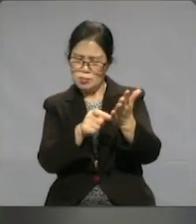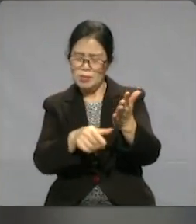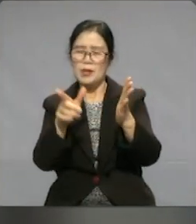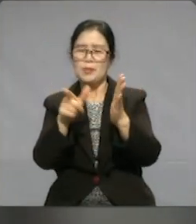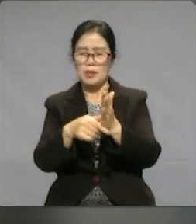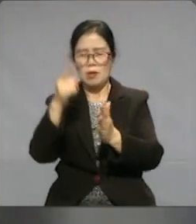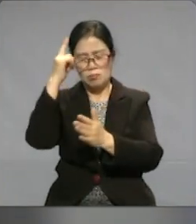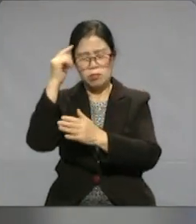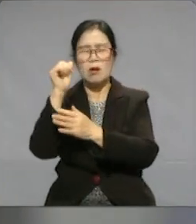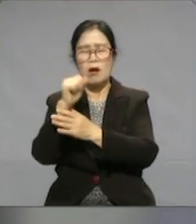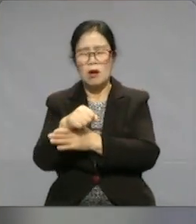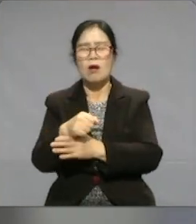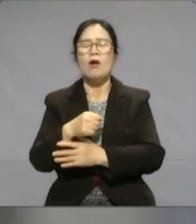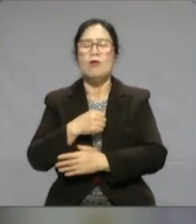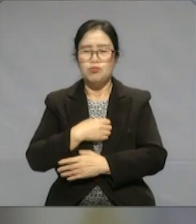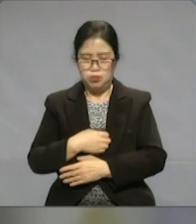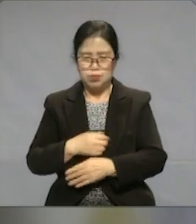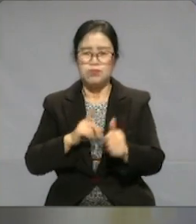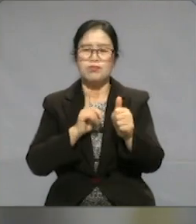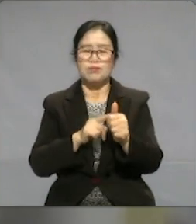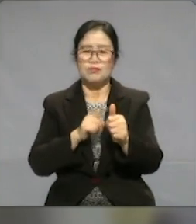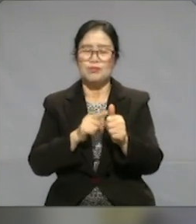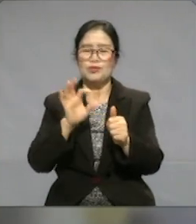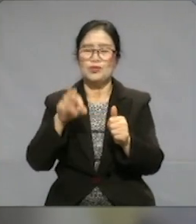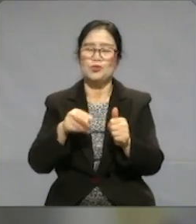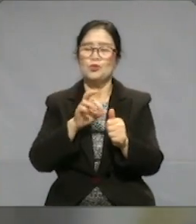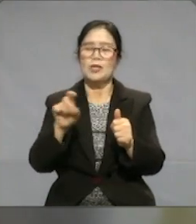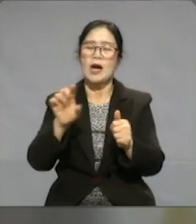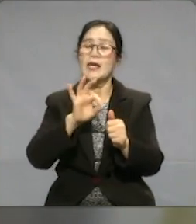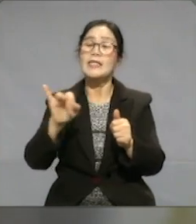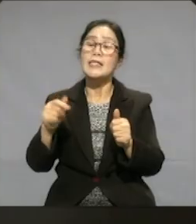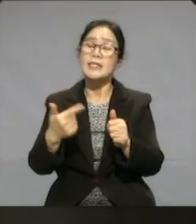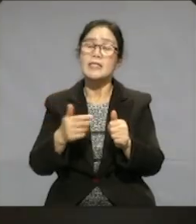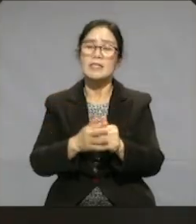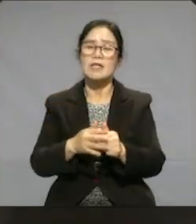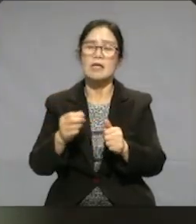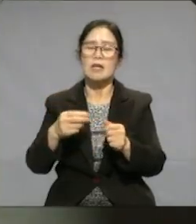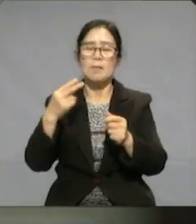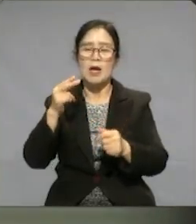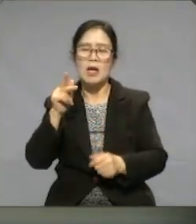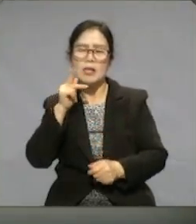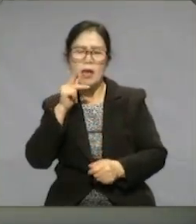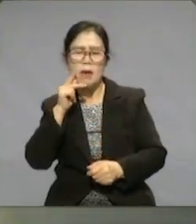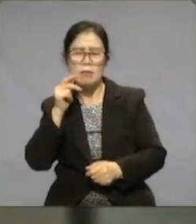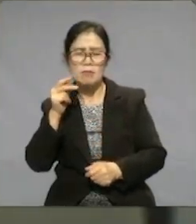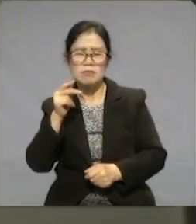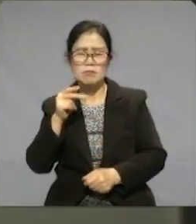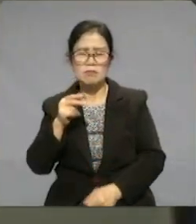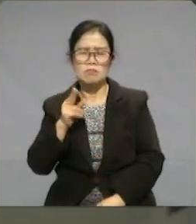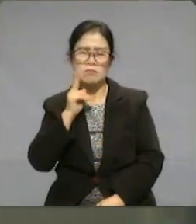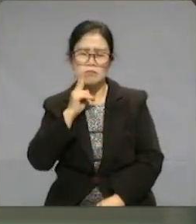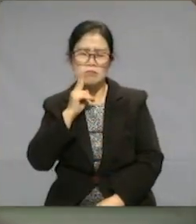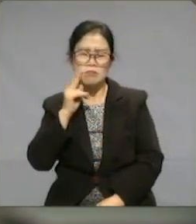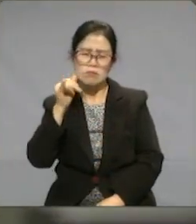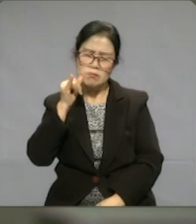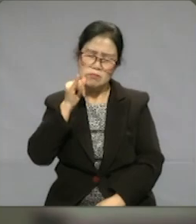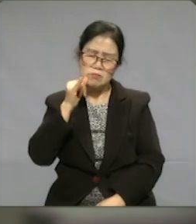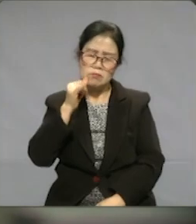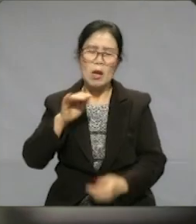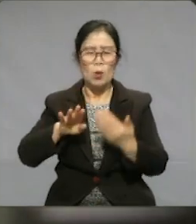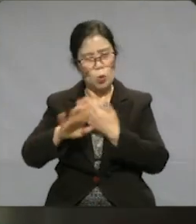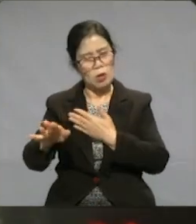고개를 떨구고 한숨을 내쉰 유 씨. 그러나 유씨 측은 대마 흡연 외엔 다툼의 여지가 있다고